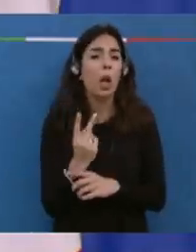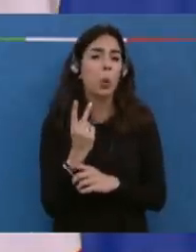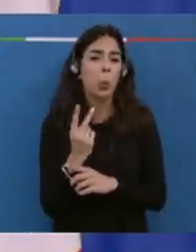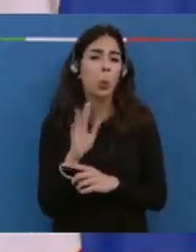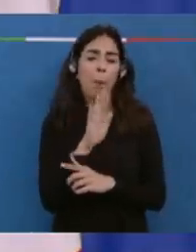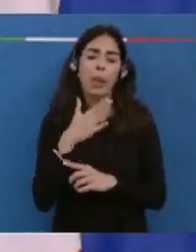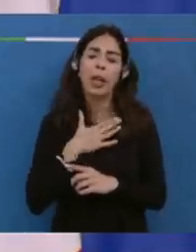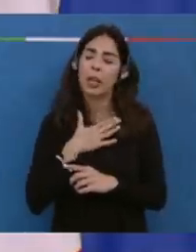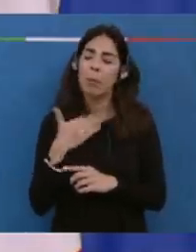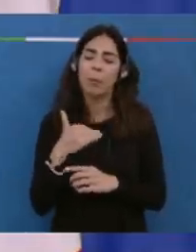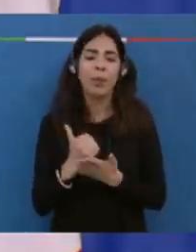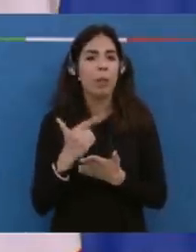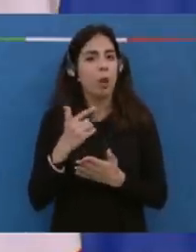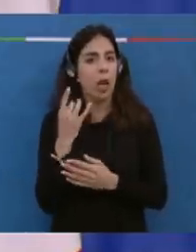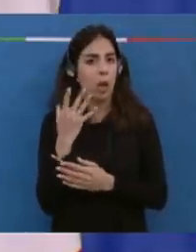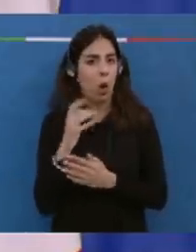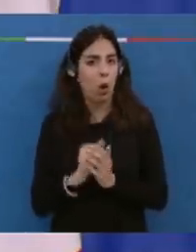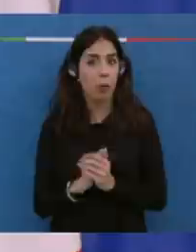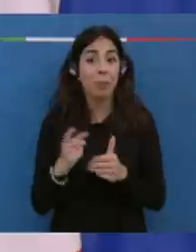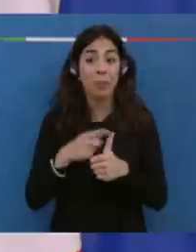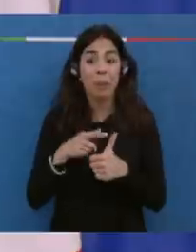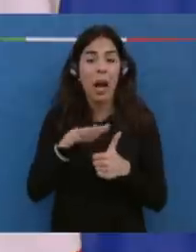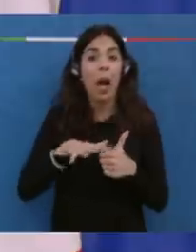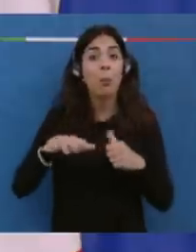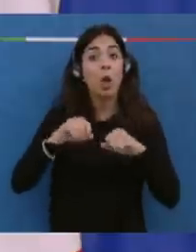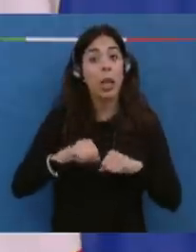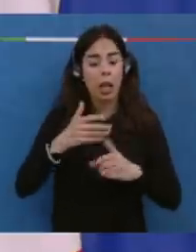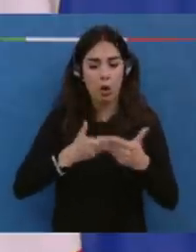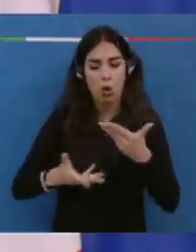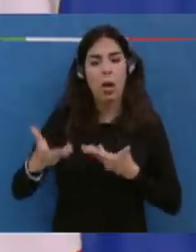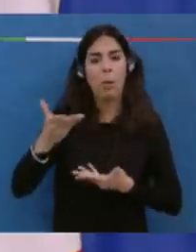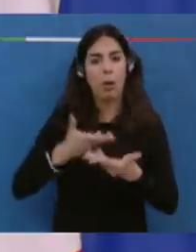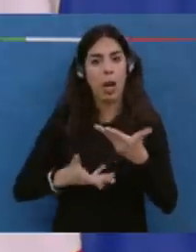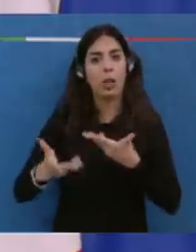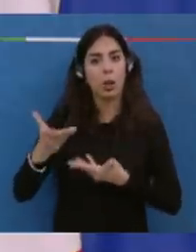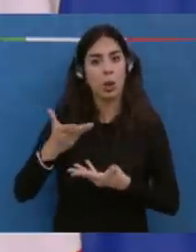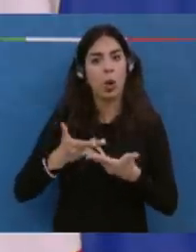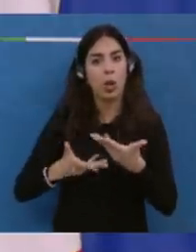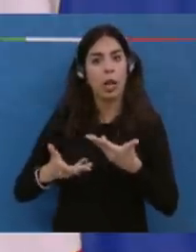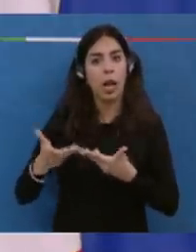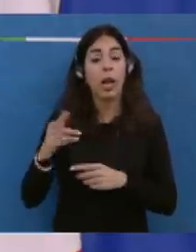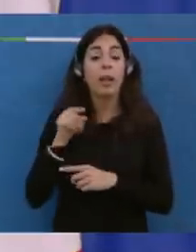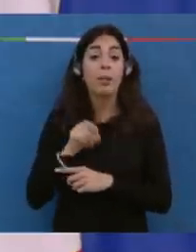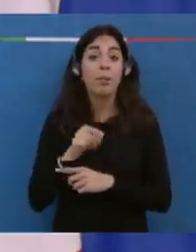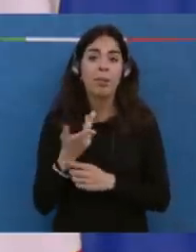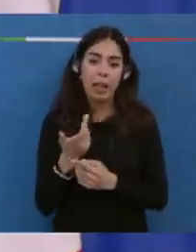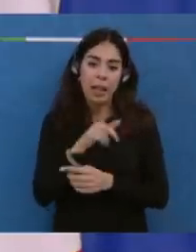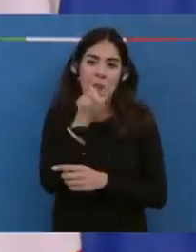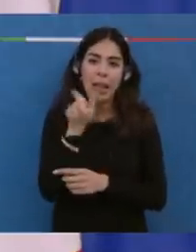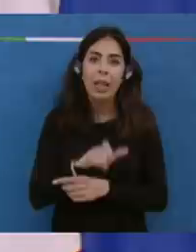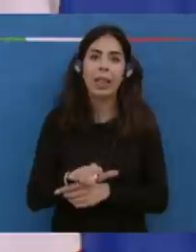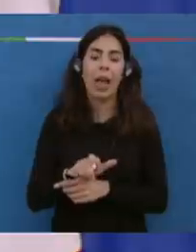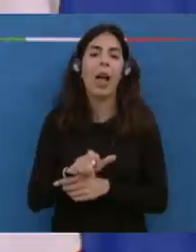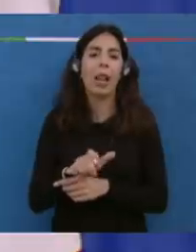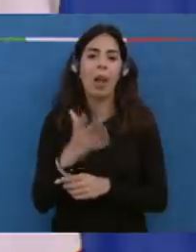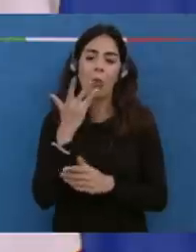importanti 1 e la cooperazione in campo sanitario dove l'italia si impegnerà nella